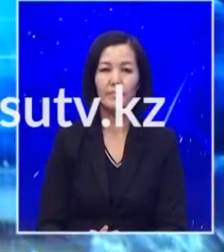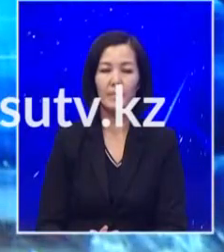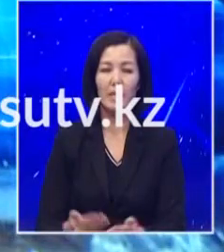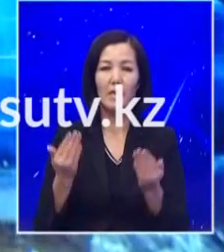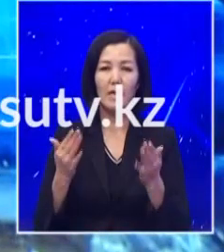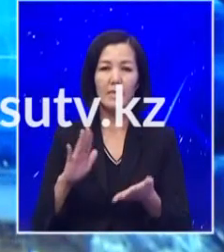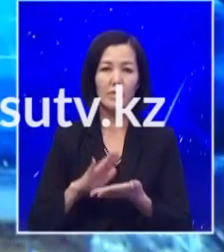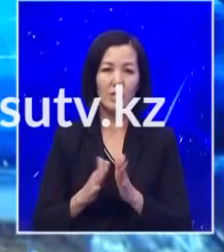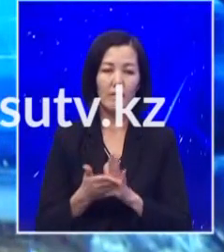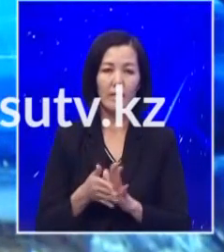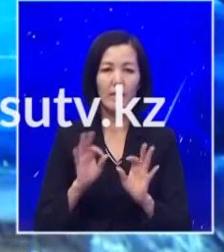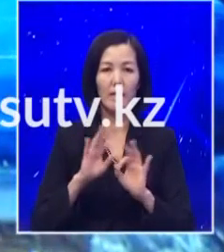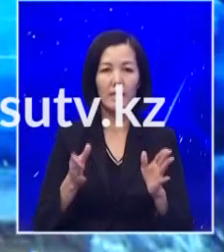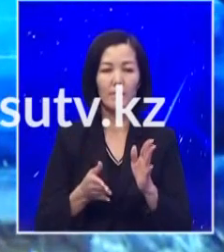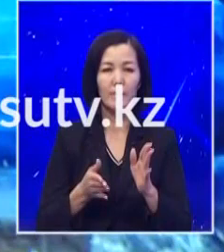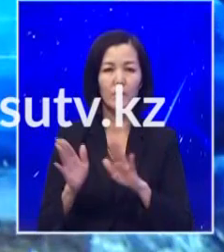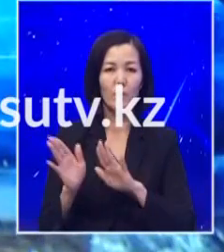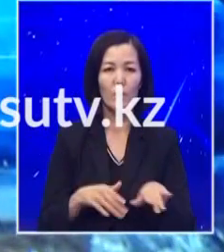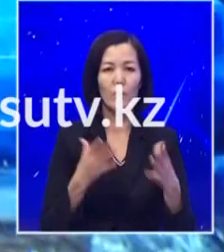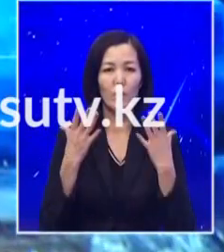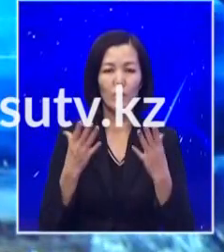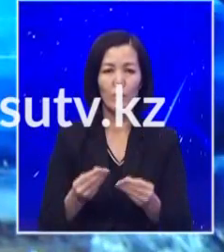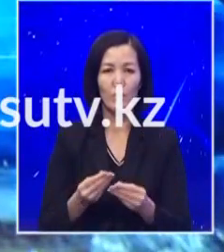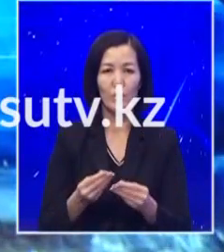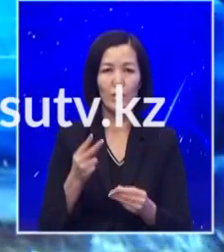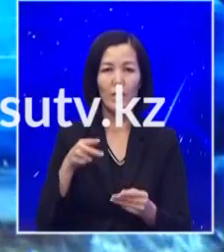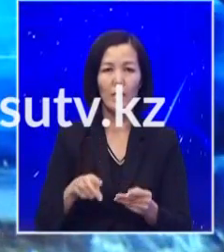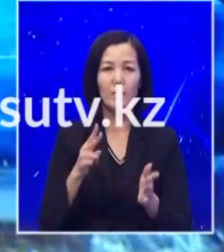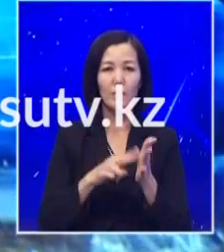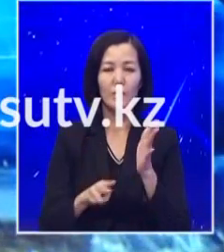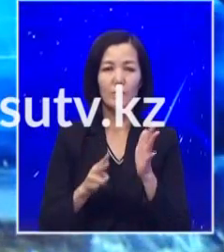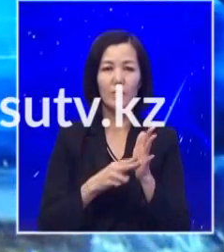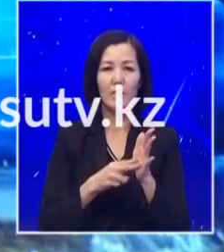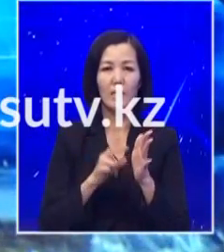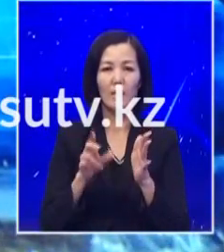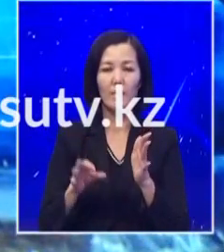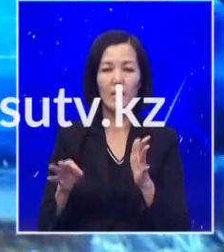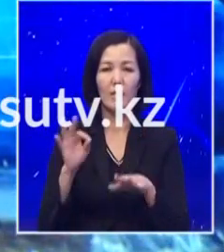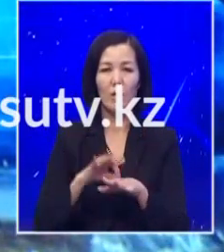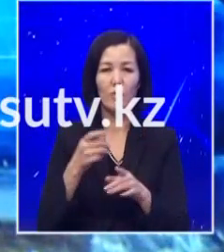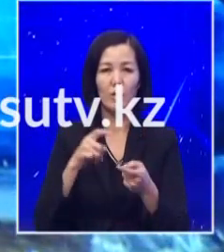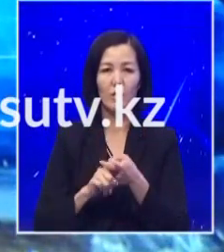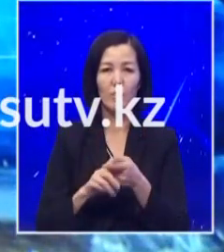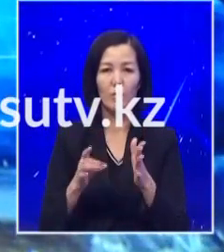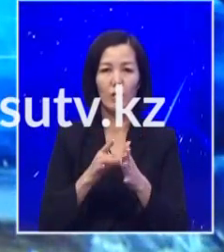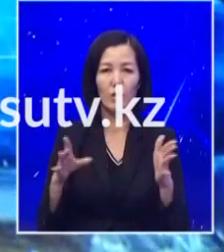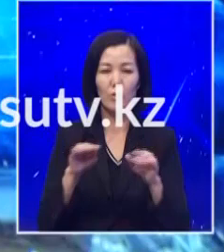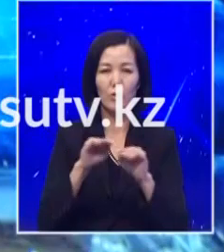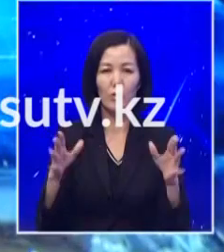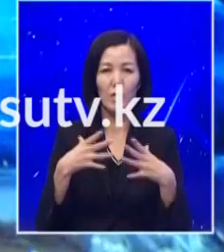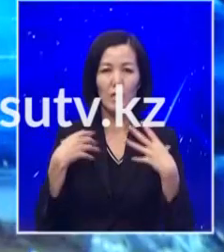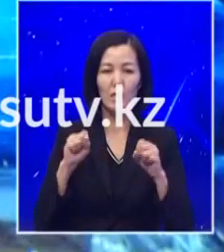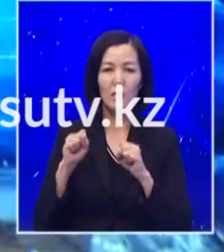Елдегі COVID ахуал өткен тәулікте 2077 адамнан вирус анықталды. Бұл пандемия басталғалы рекордтық көрсеткіш. Денсаулық